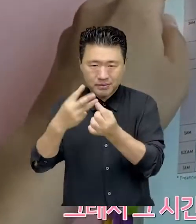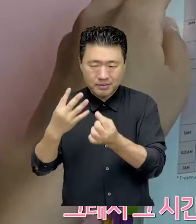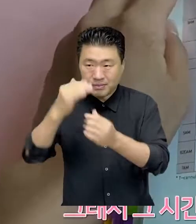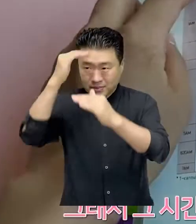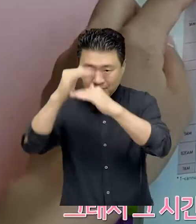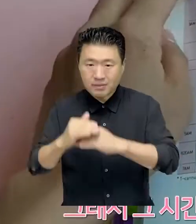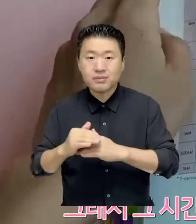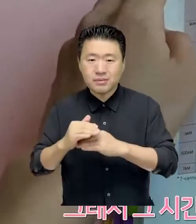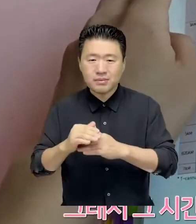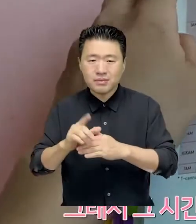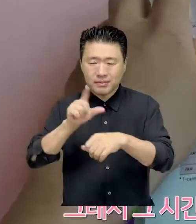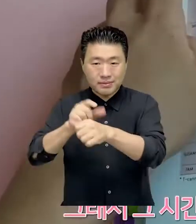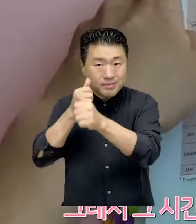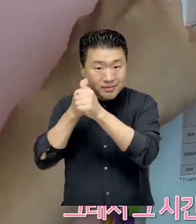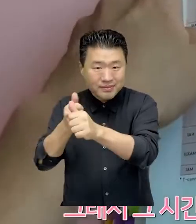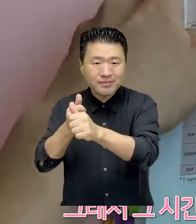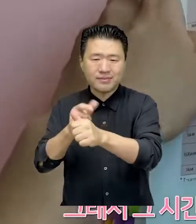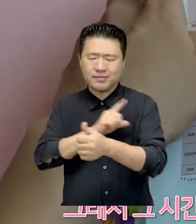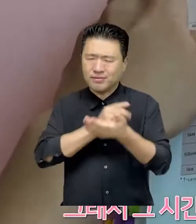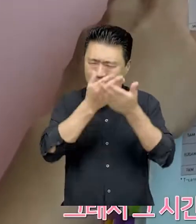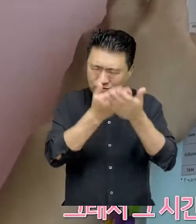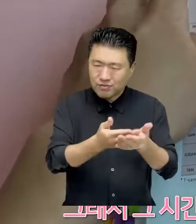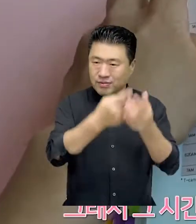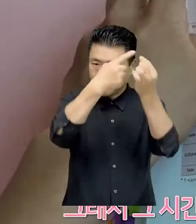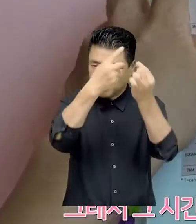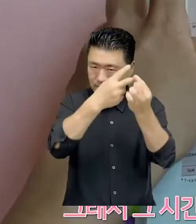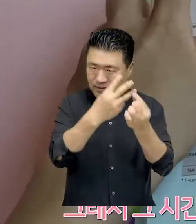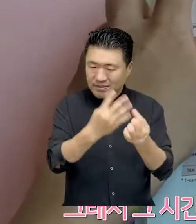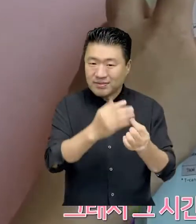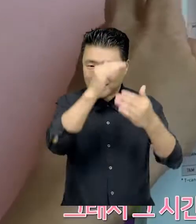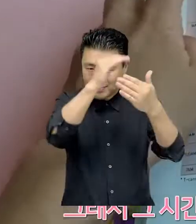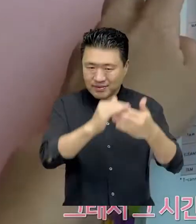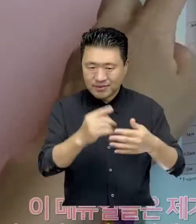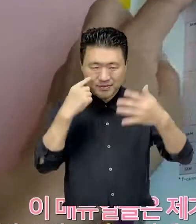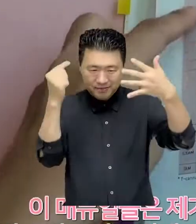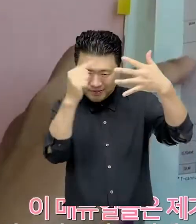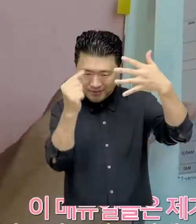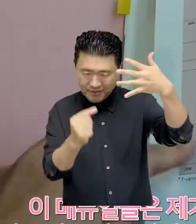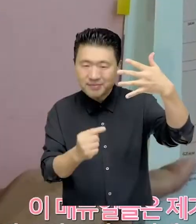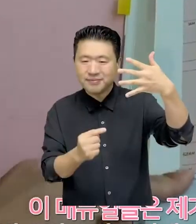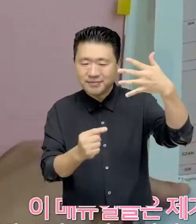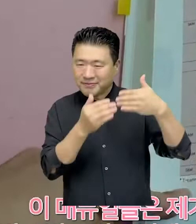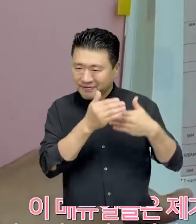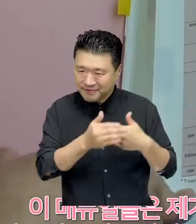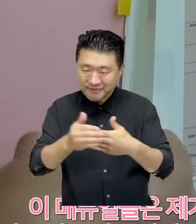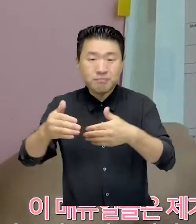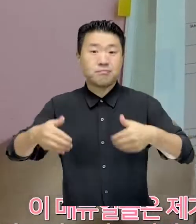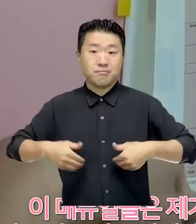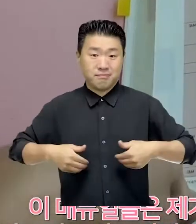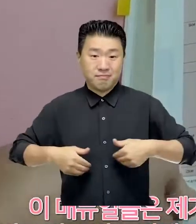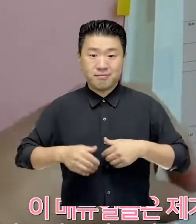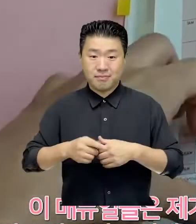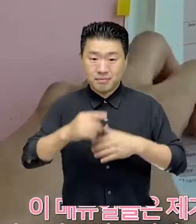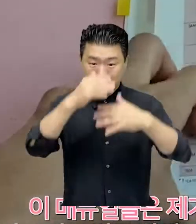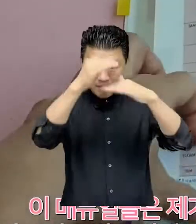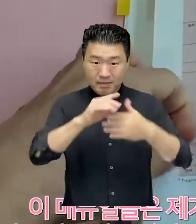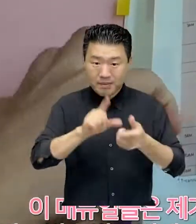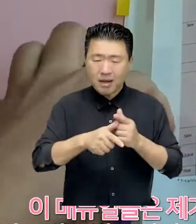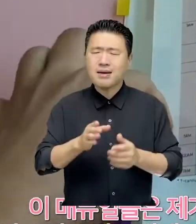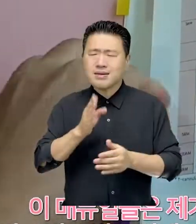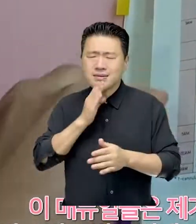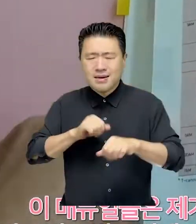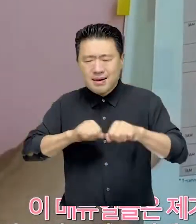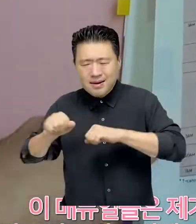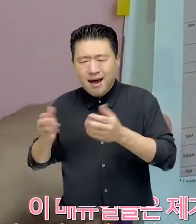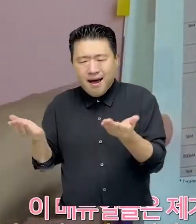2번, 3번, 4번이 있어요. 그래서 그 시간대로 제일 중요한 거 1번, 2번, 3번, 4번 이렇게 순서대로 쭉 해나가면 되고, 이 매뉴얼들은